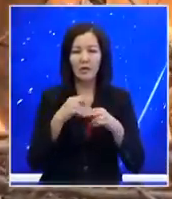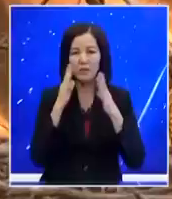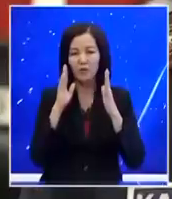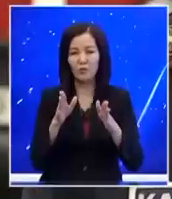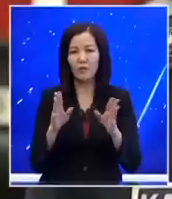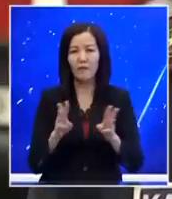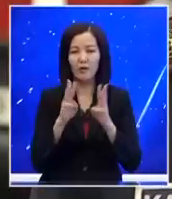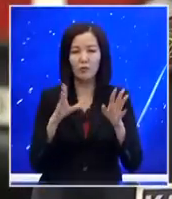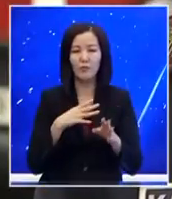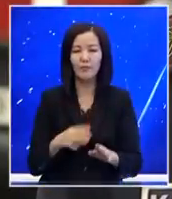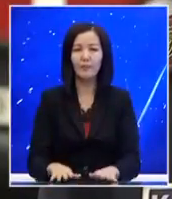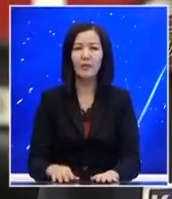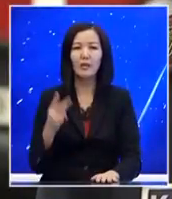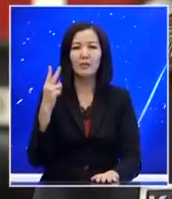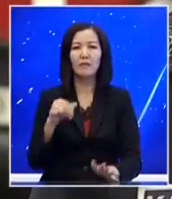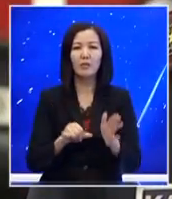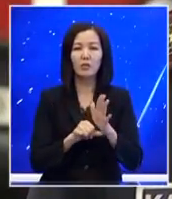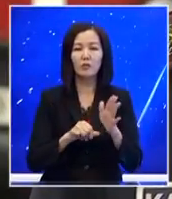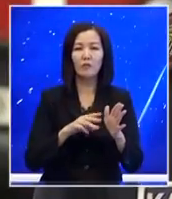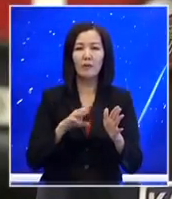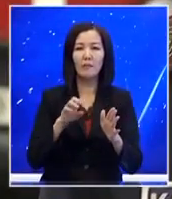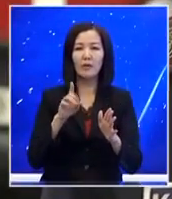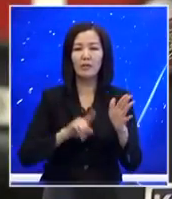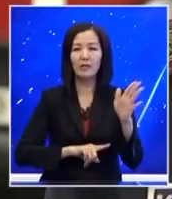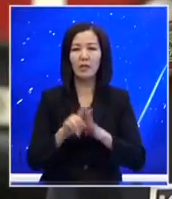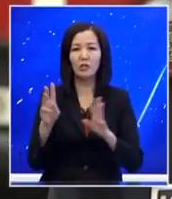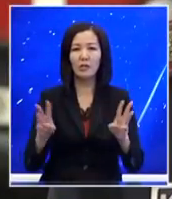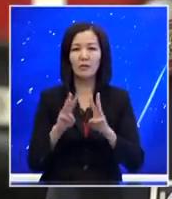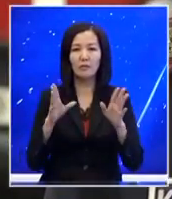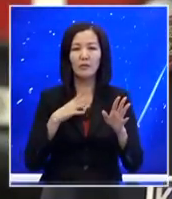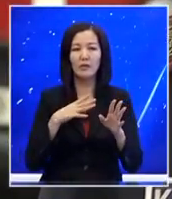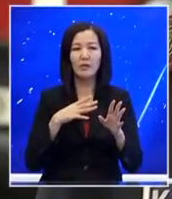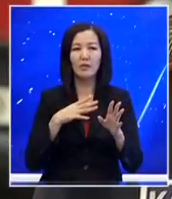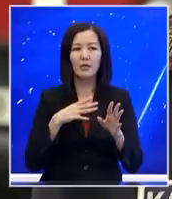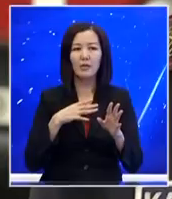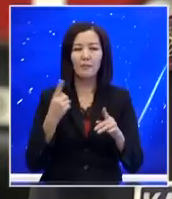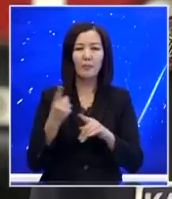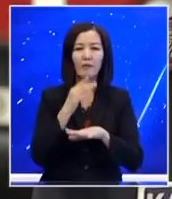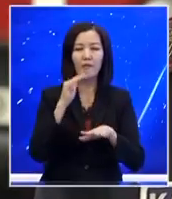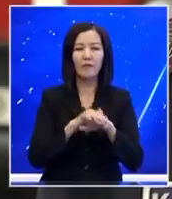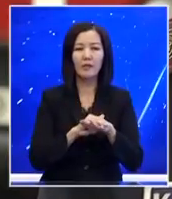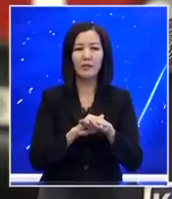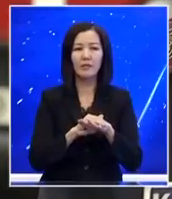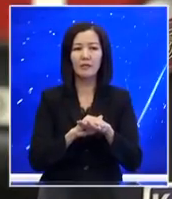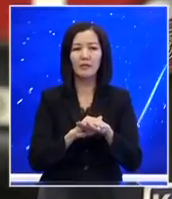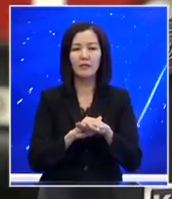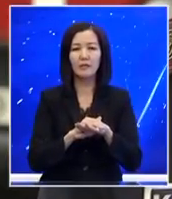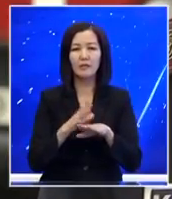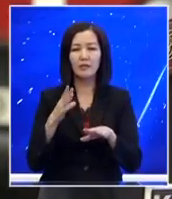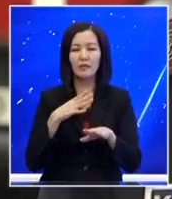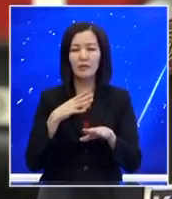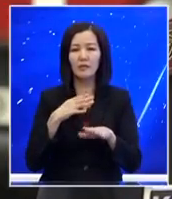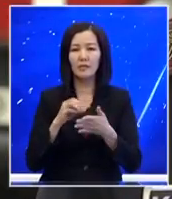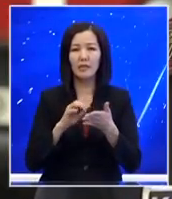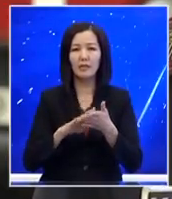огнем. С 26 марта начался пожароопасный период 2020 года. Первые факты загорания травостоя были зарегистрированы